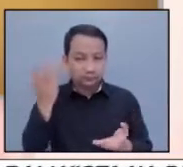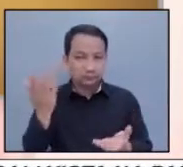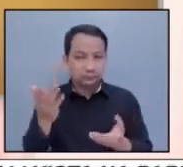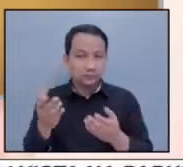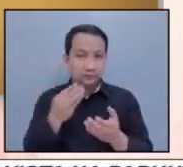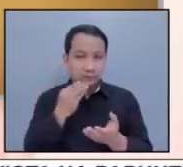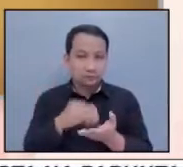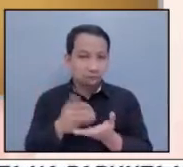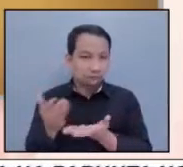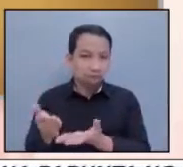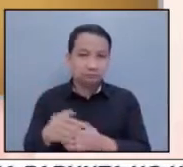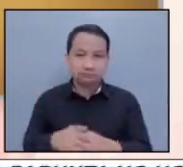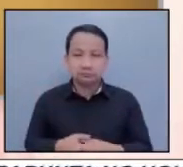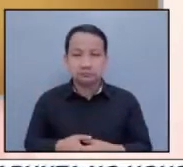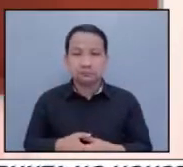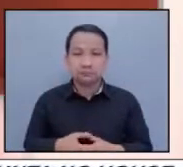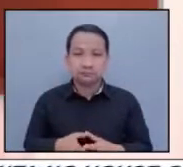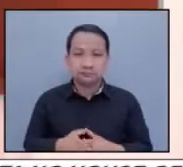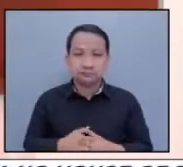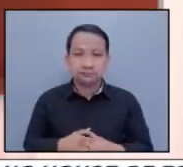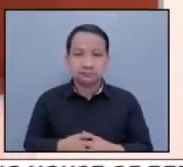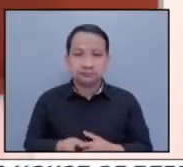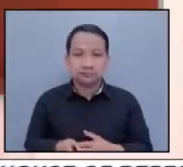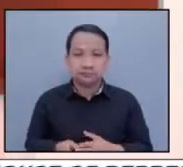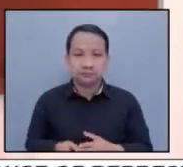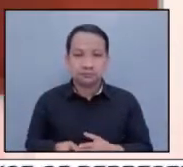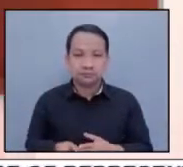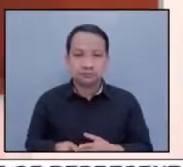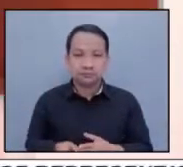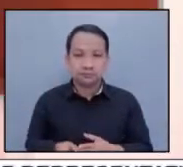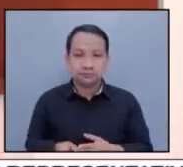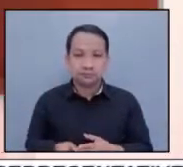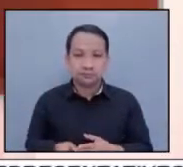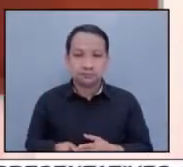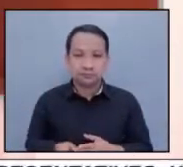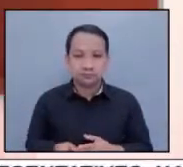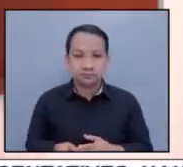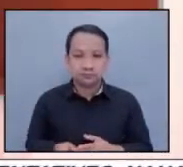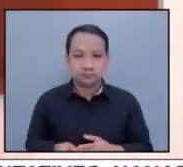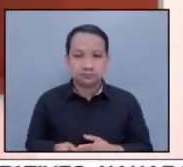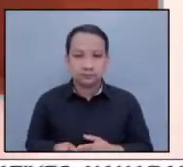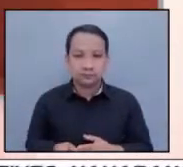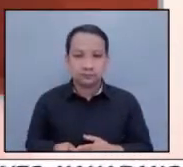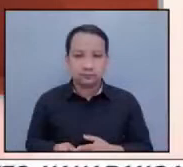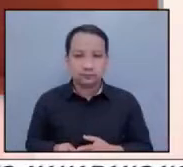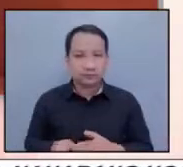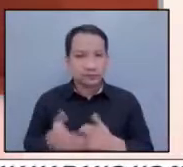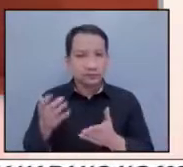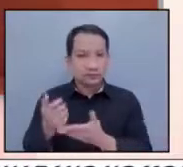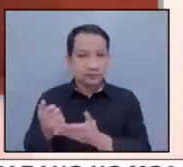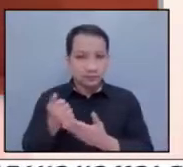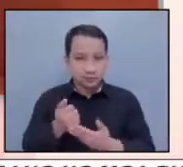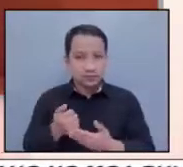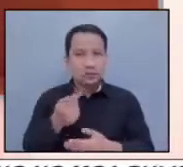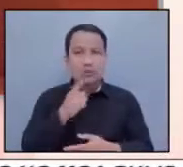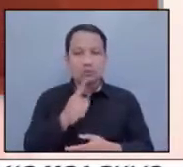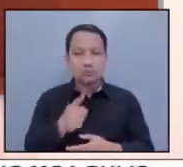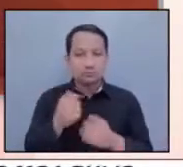ahead. Opo, sir, ang mensahe ko lang po na sana po matulungan po ako na